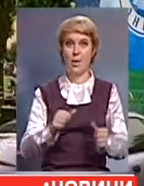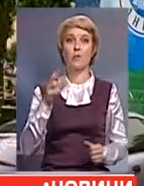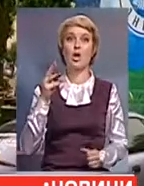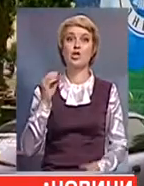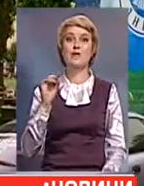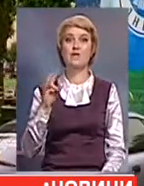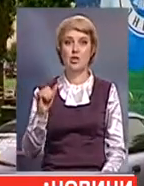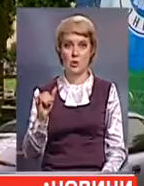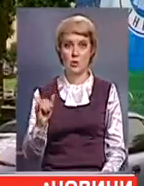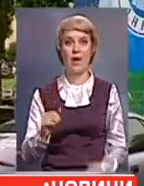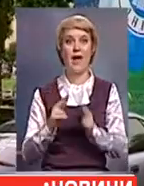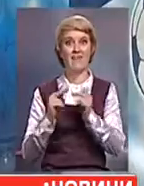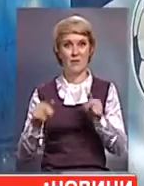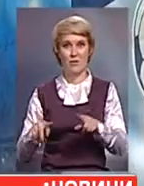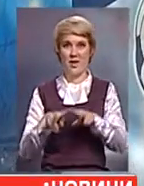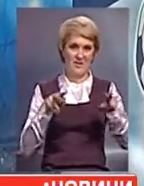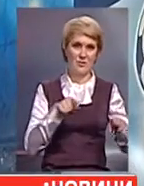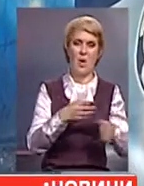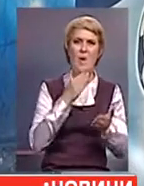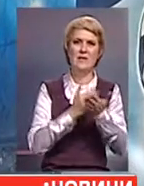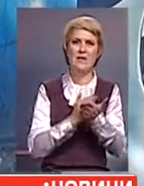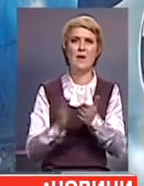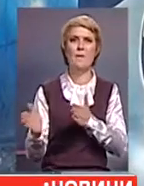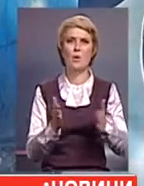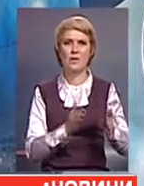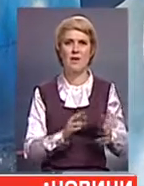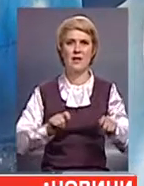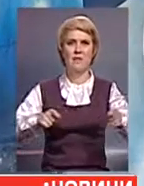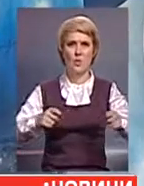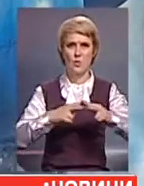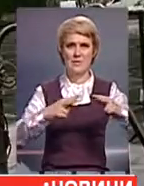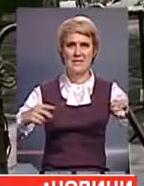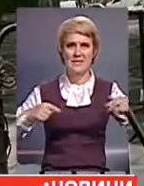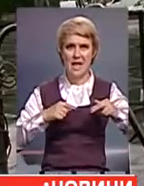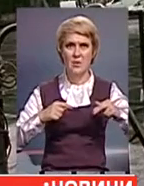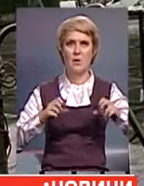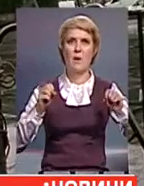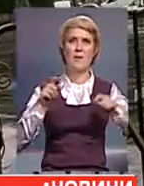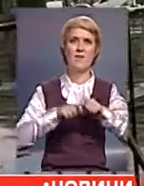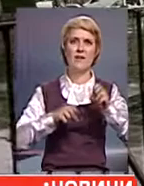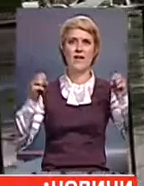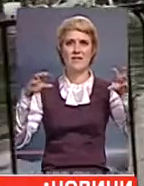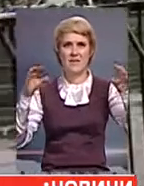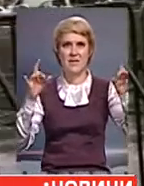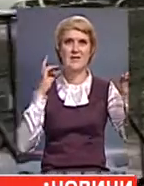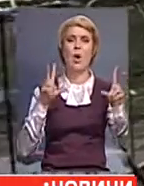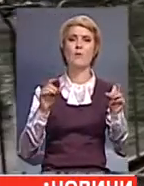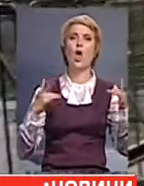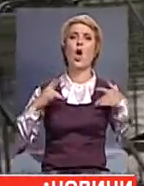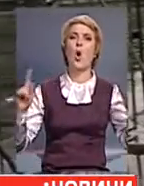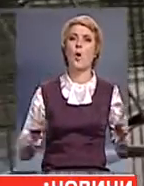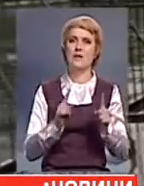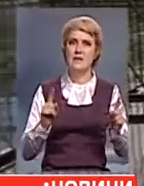Дніпропетровську тривають останні приготування монтують сцену перевіряють світло і звук обіцяють концерт А ще є різні конкурси щоправда